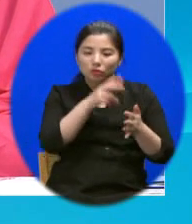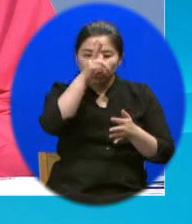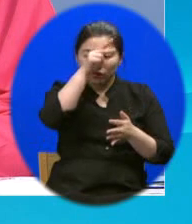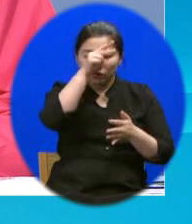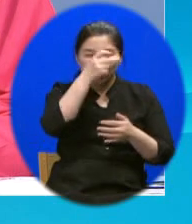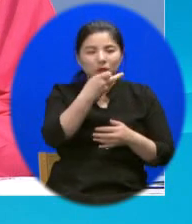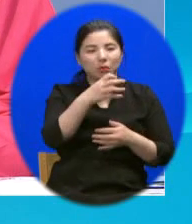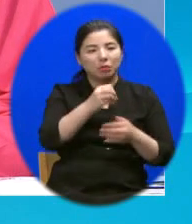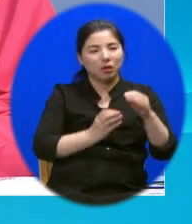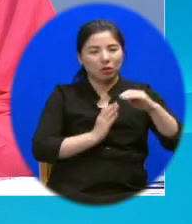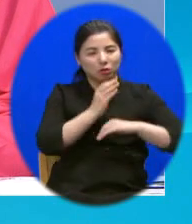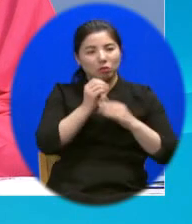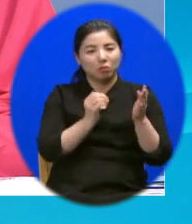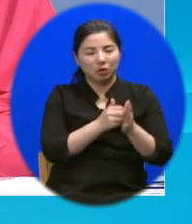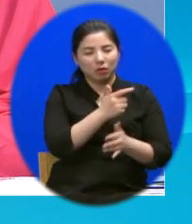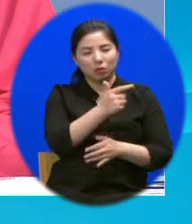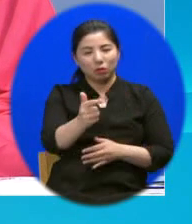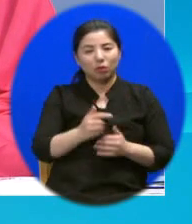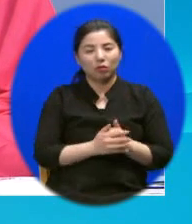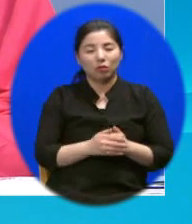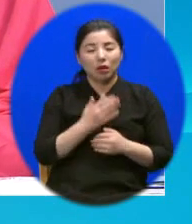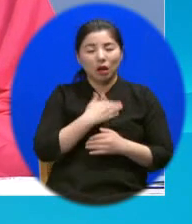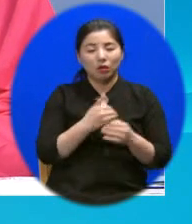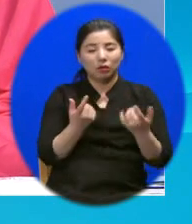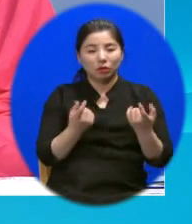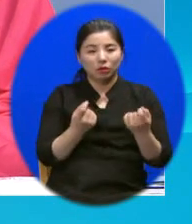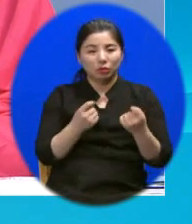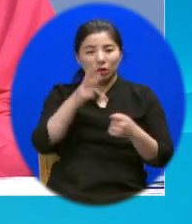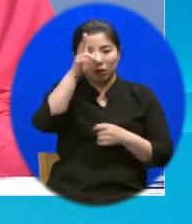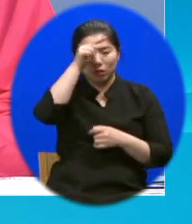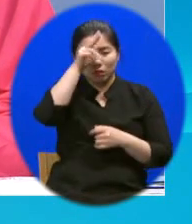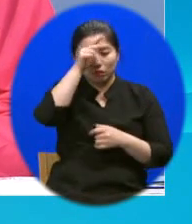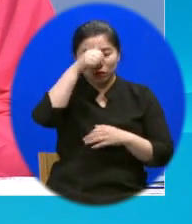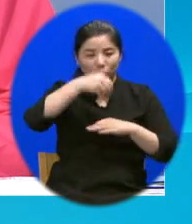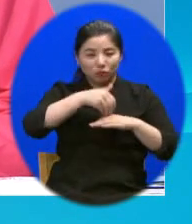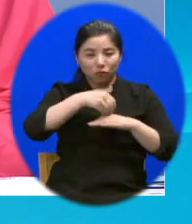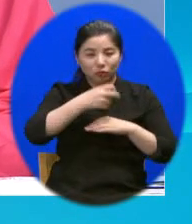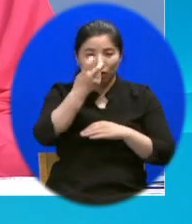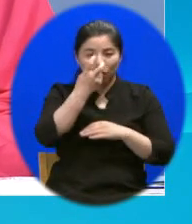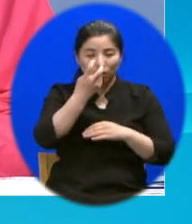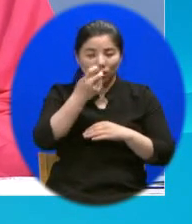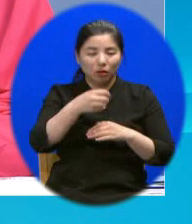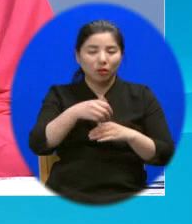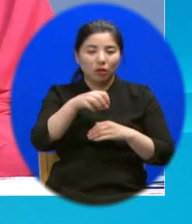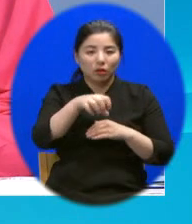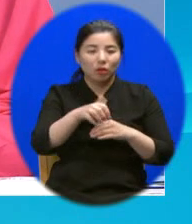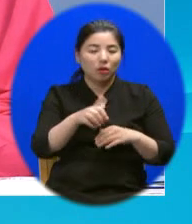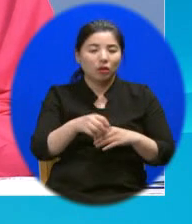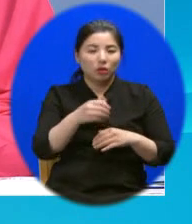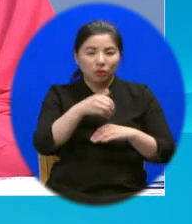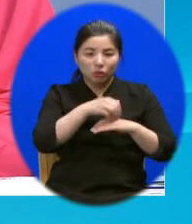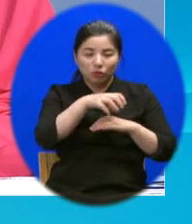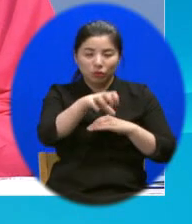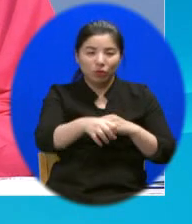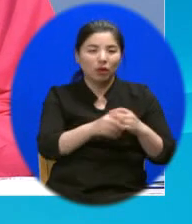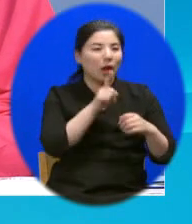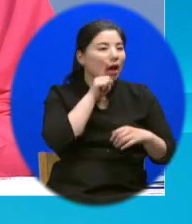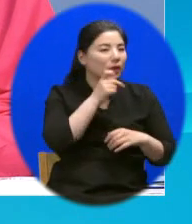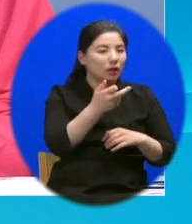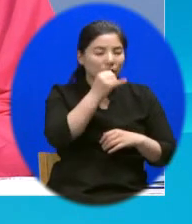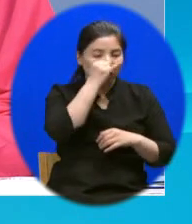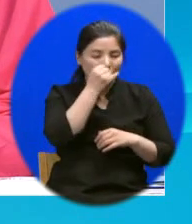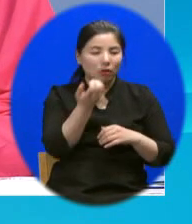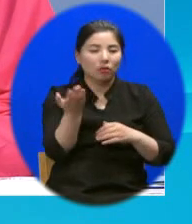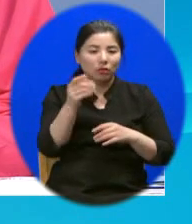조직이 아닙니까 아시다시피 그 경찰수사 연수원이 지금 아산에 있는 데 어 추가로 지금